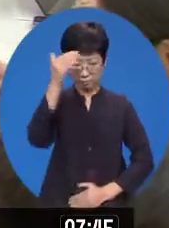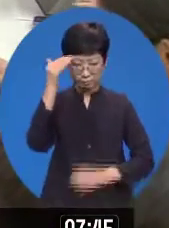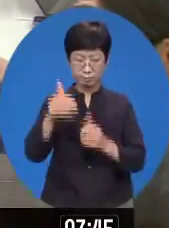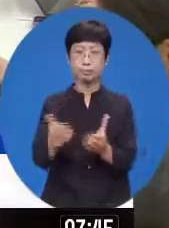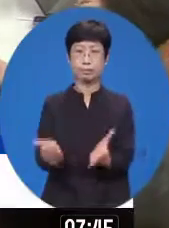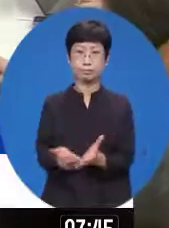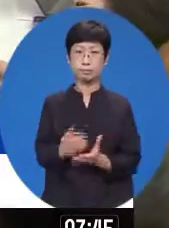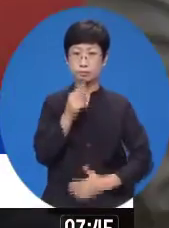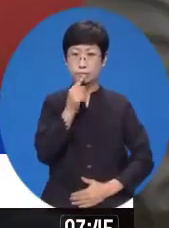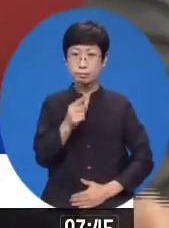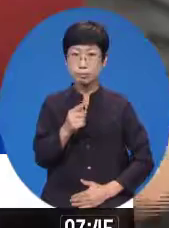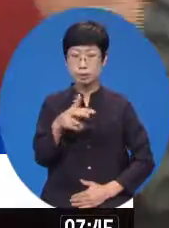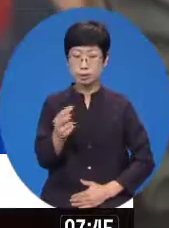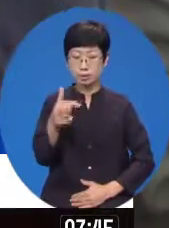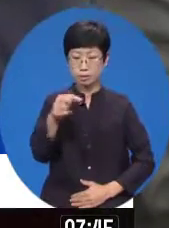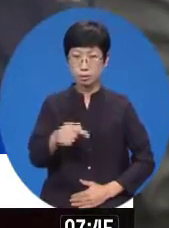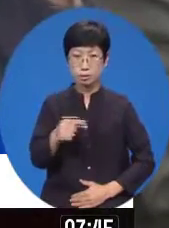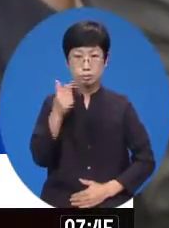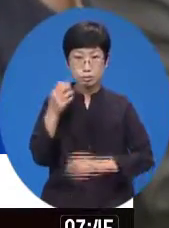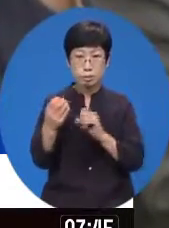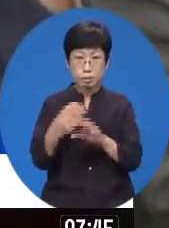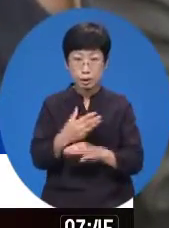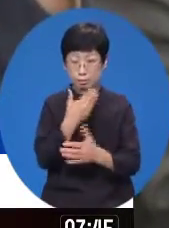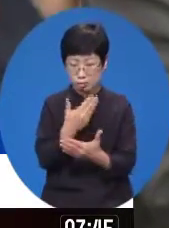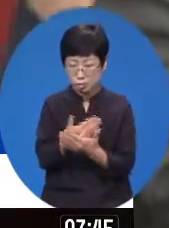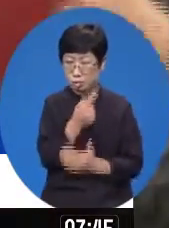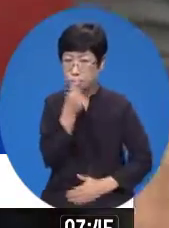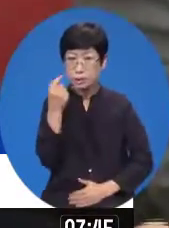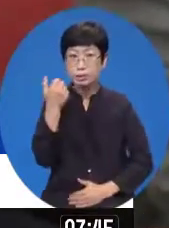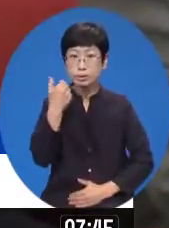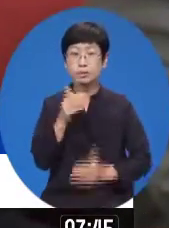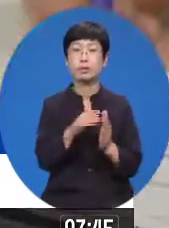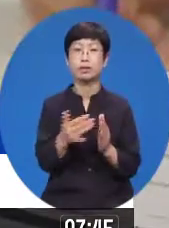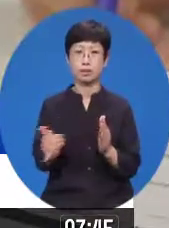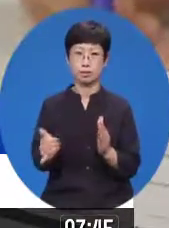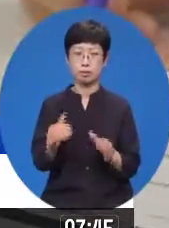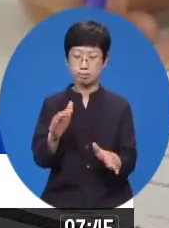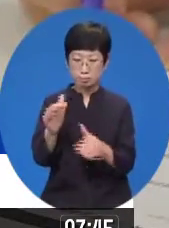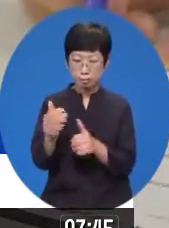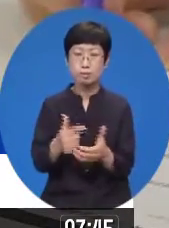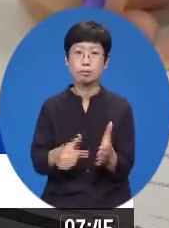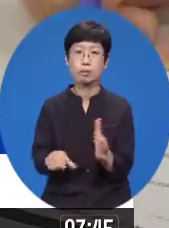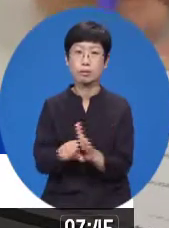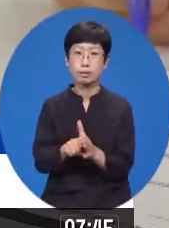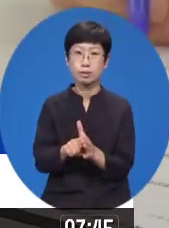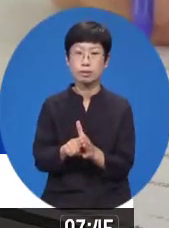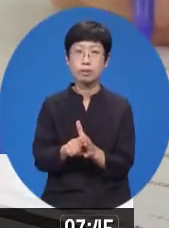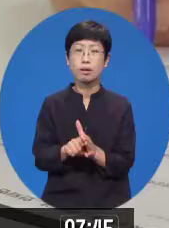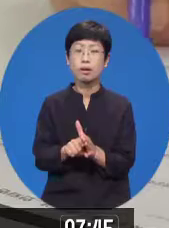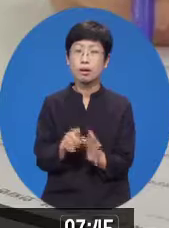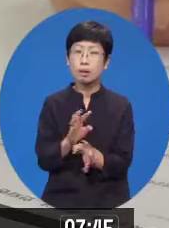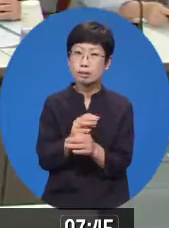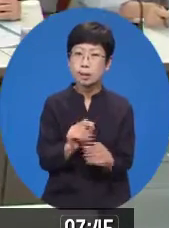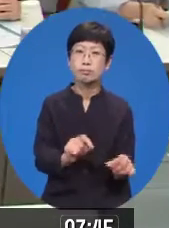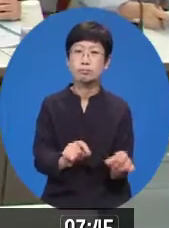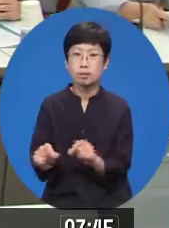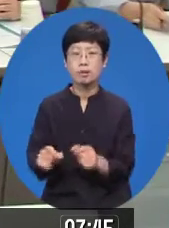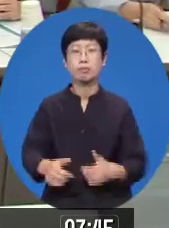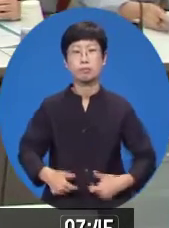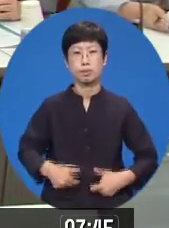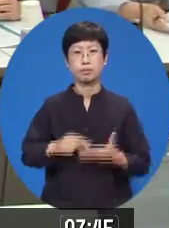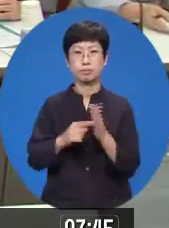자유한국당은 조국 후보자 청문회 핵심 증인이 가족이며 이들의 증인 채택을 위해 청문회 일정 연기가